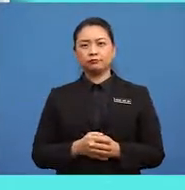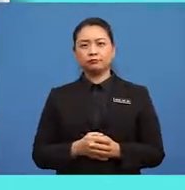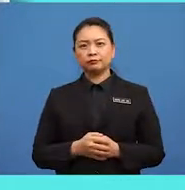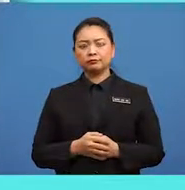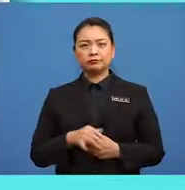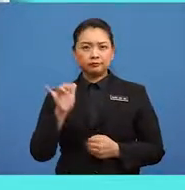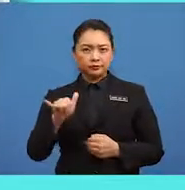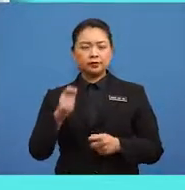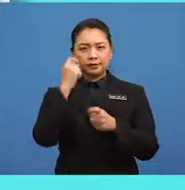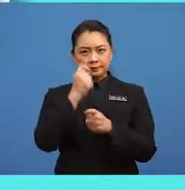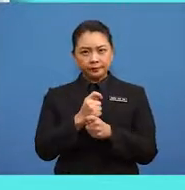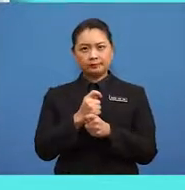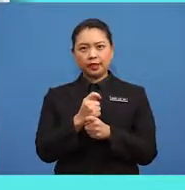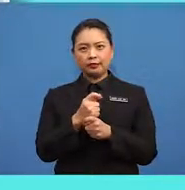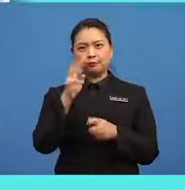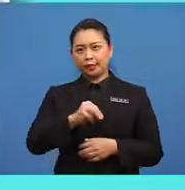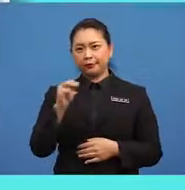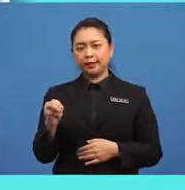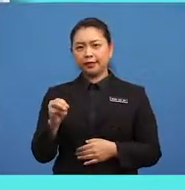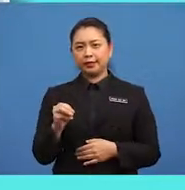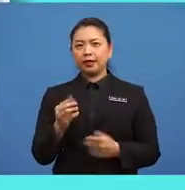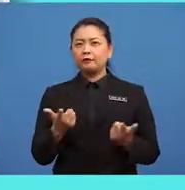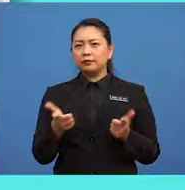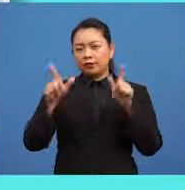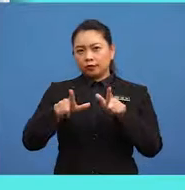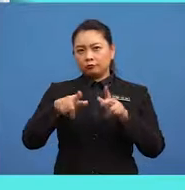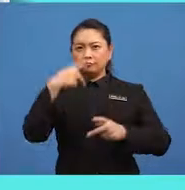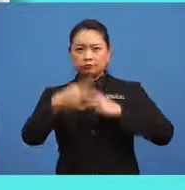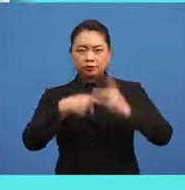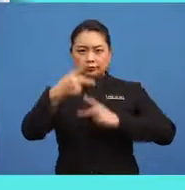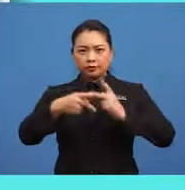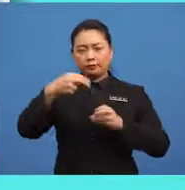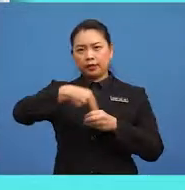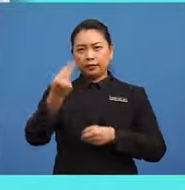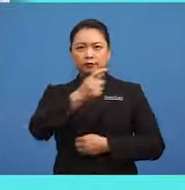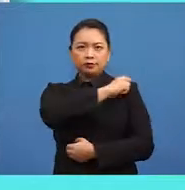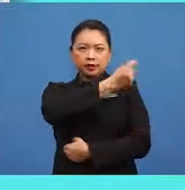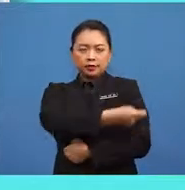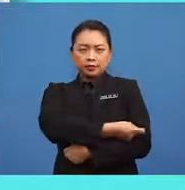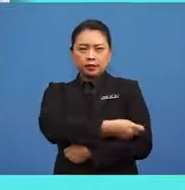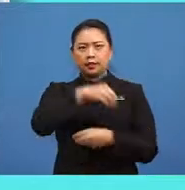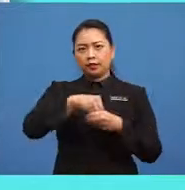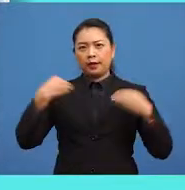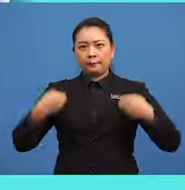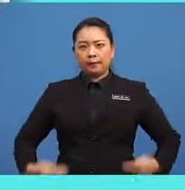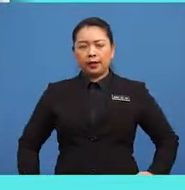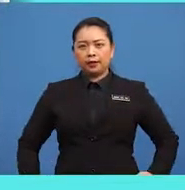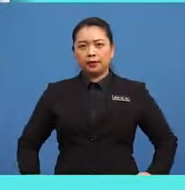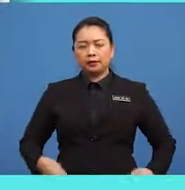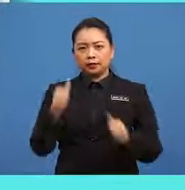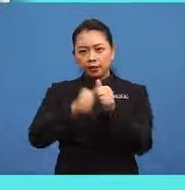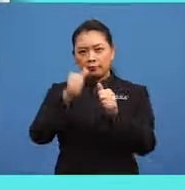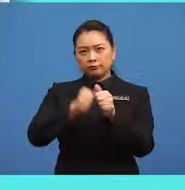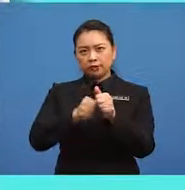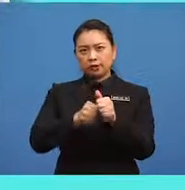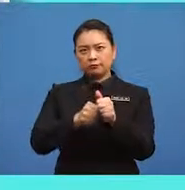Ya, tepat sekali murid-murid. Berlaku proses penghasilan tenaga dalam badan individu